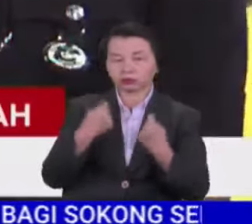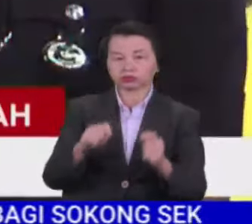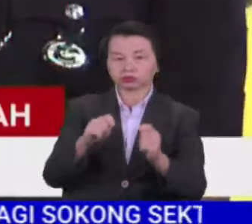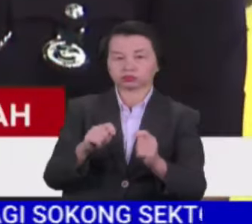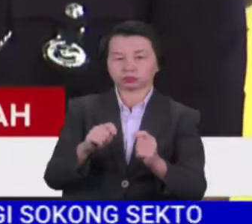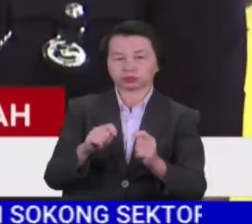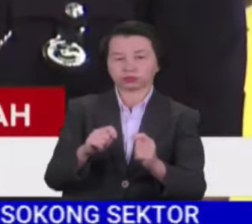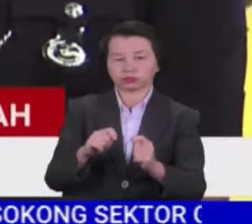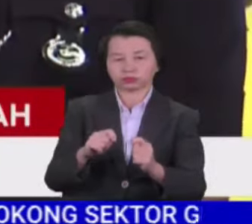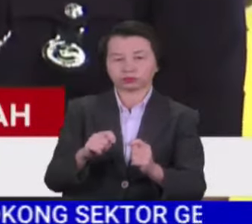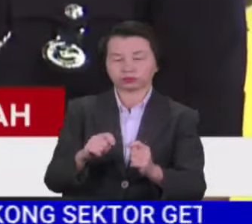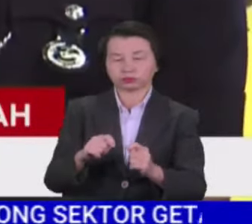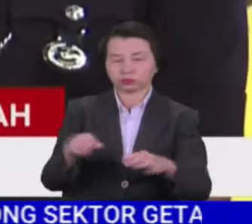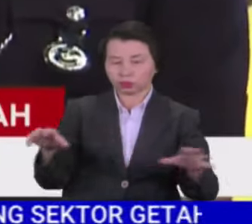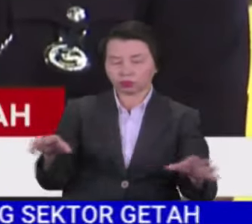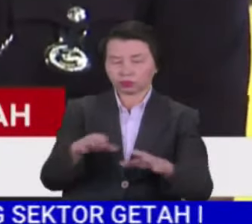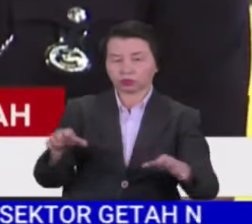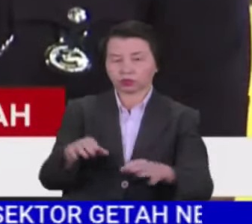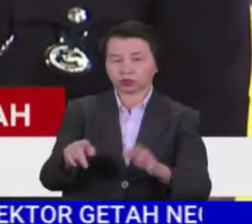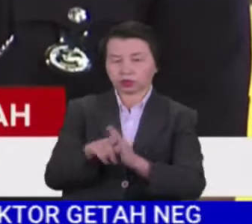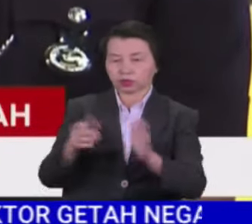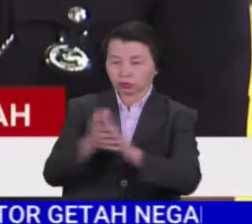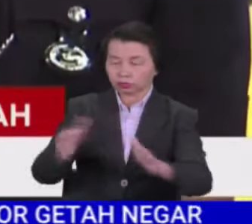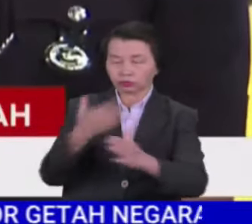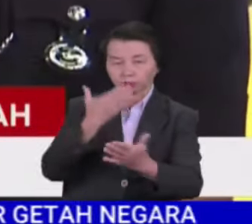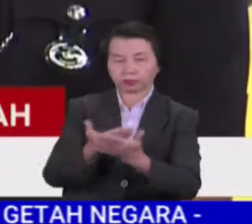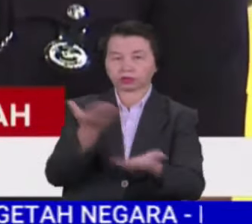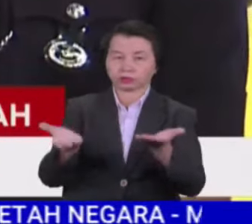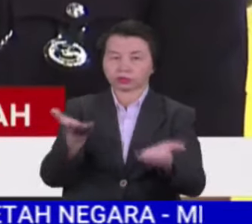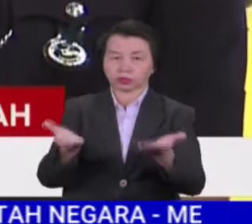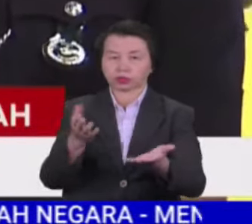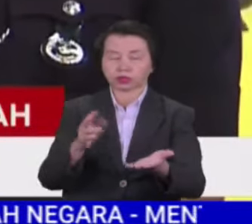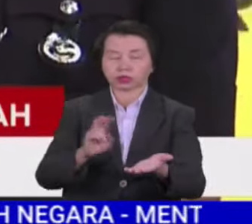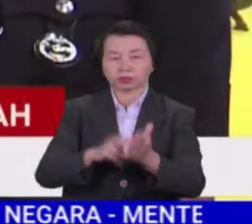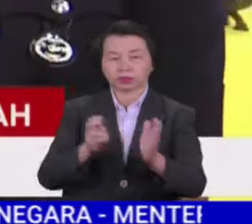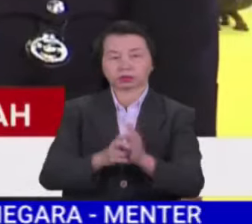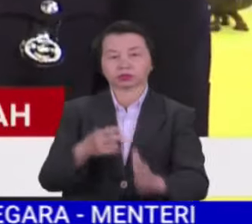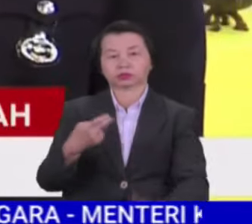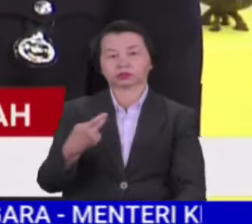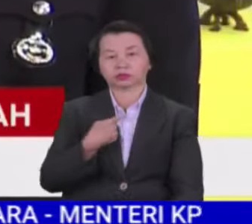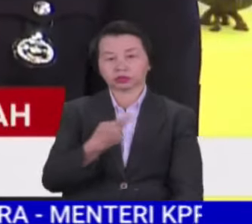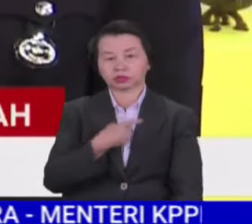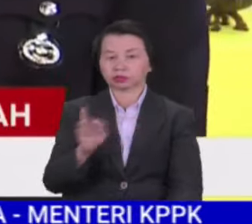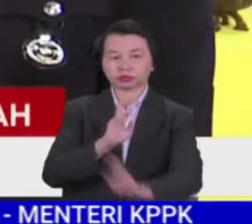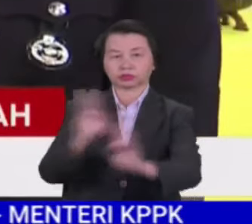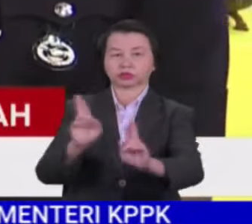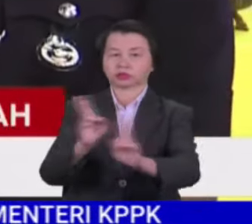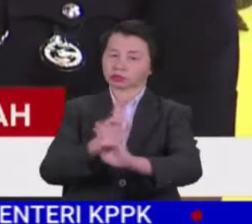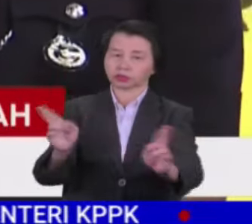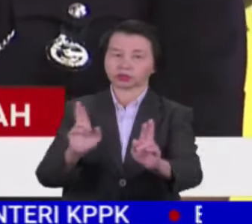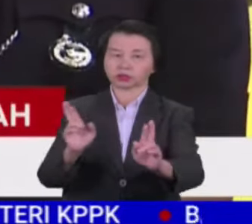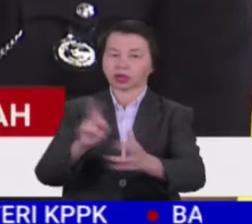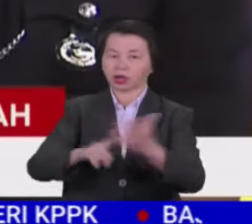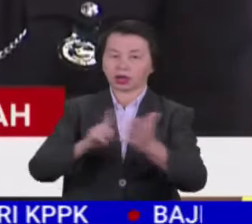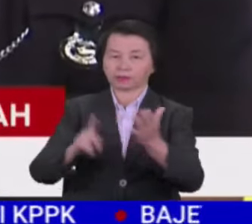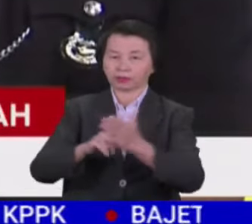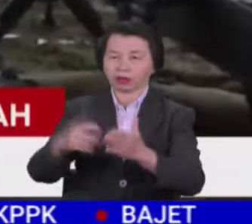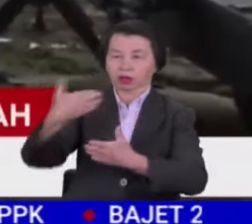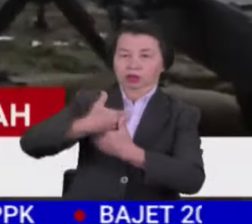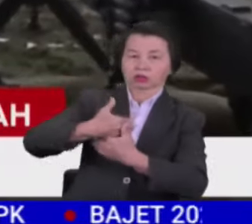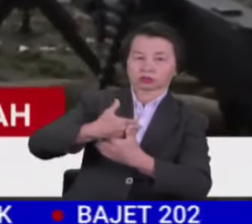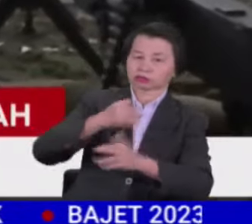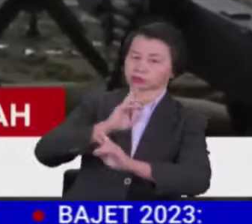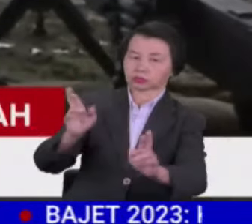coba memenuhi er isu-isu keselamatan ini dengan sebaik mungkin rumahnya kita-kita Ready lah kita di dalam Bapa dua bentuk